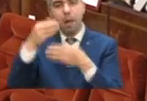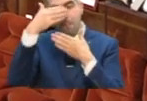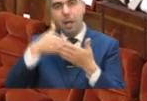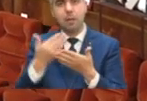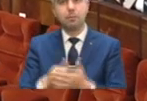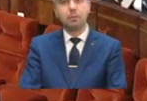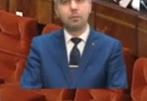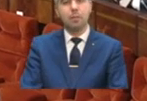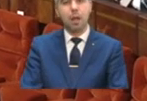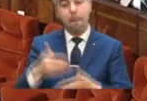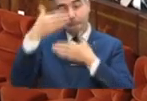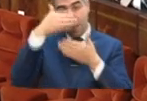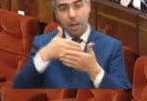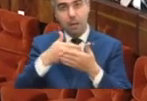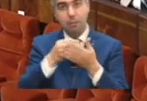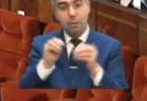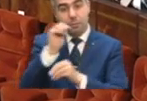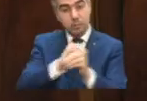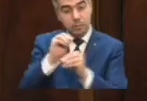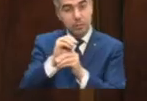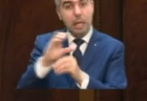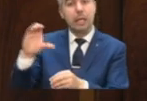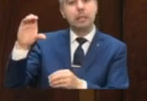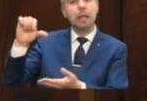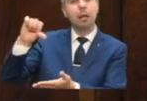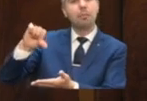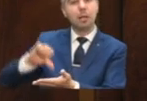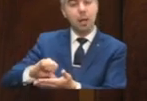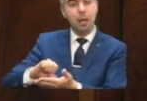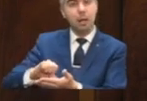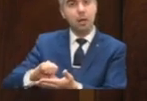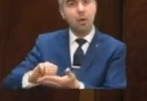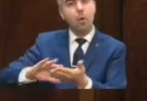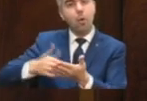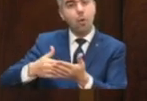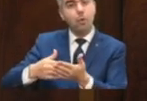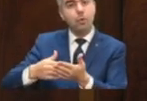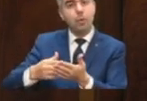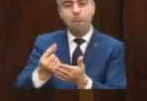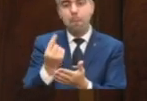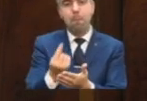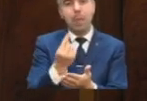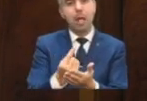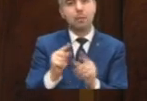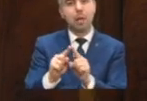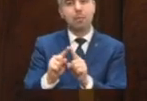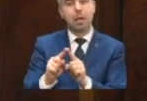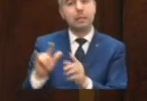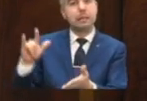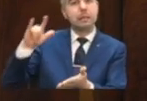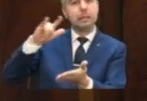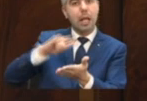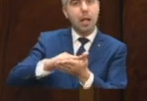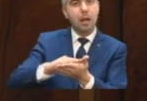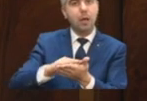المغاربه كيصنعوا في المغرب في النواصر اجزاء ديال لي غياكتور ديال الطائرات، فيه جوج ديال